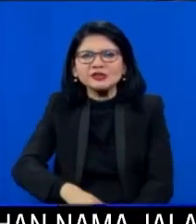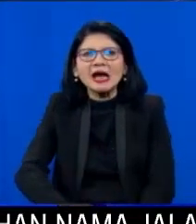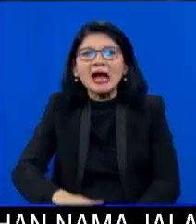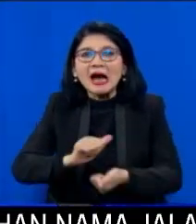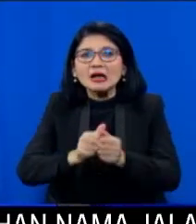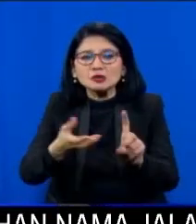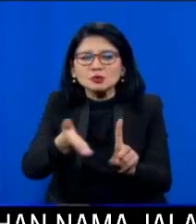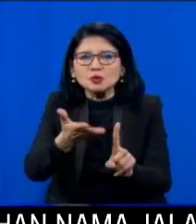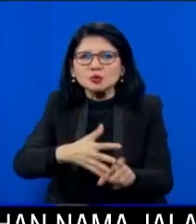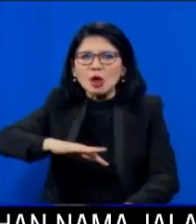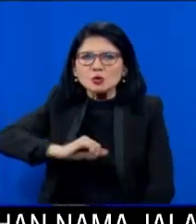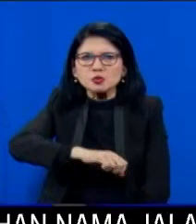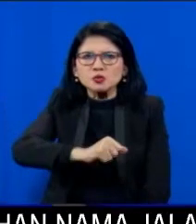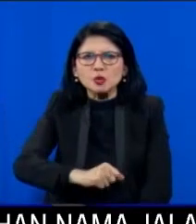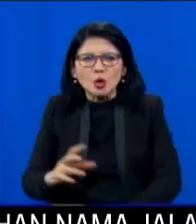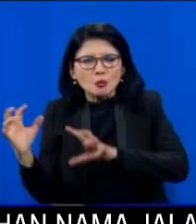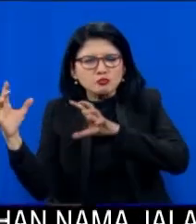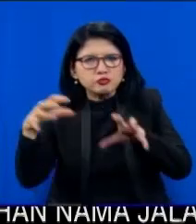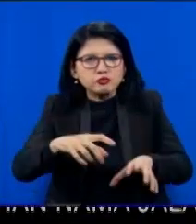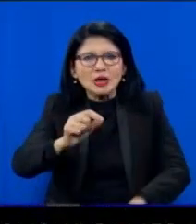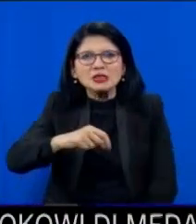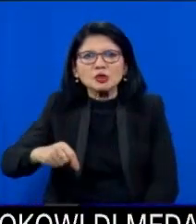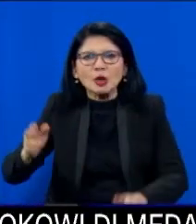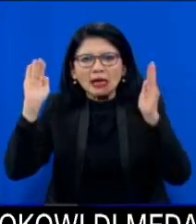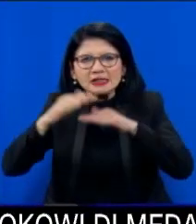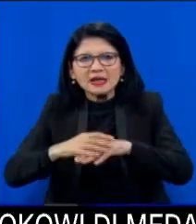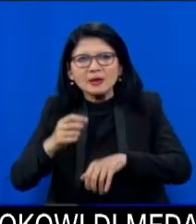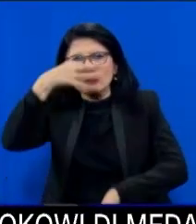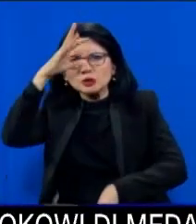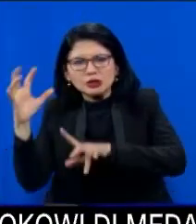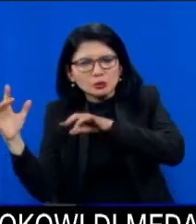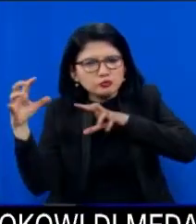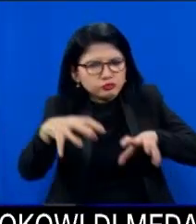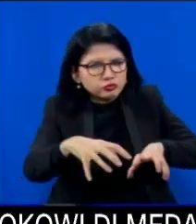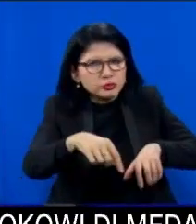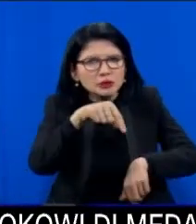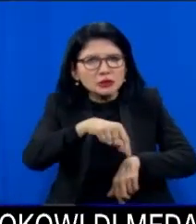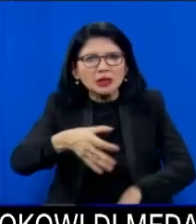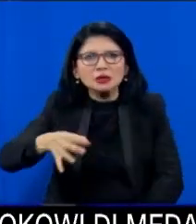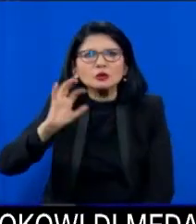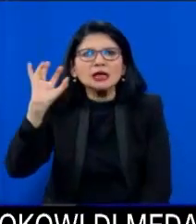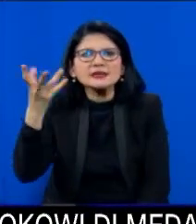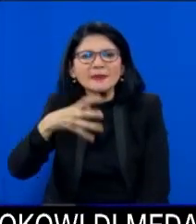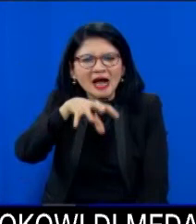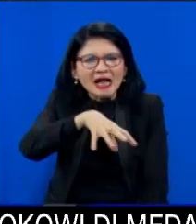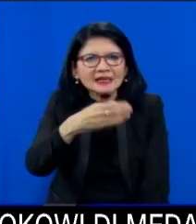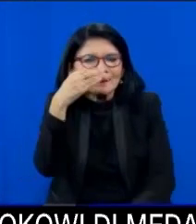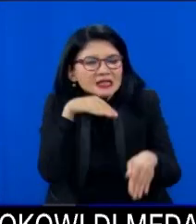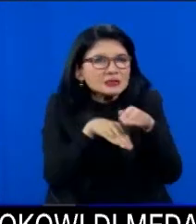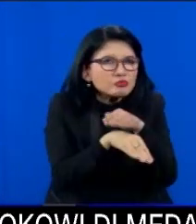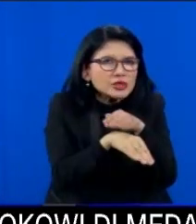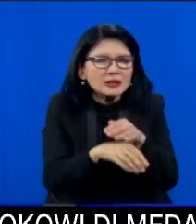paksa dilakukan dengan cara mengepung pondok pesantren Sidikiyah Ploso, Jombang yang menjadi lokasi persembunyian